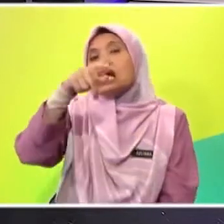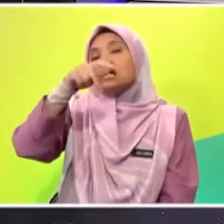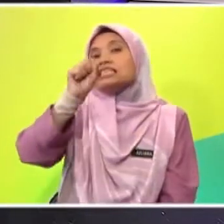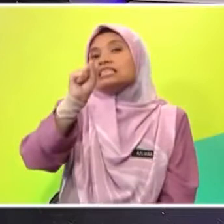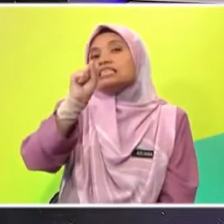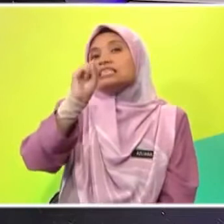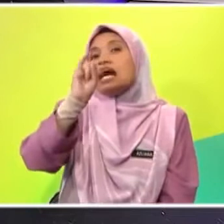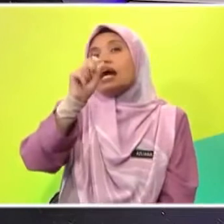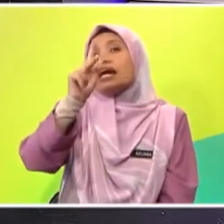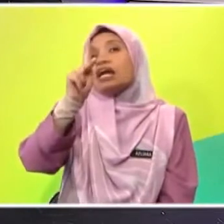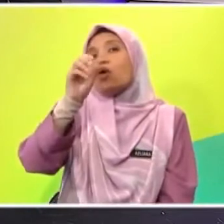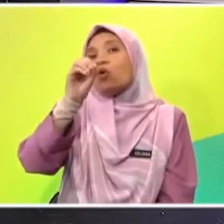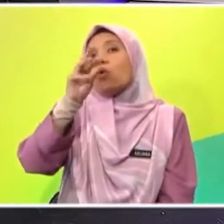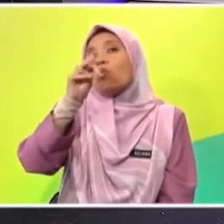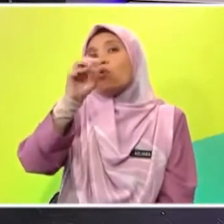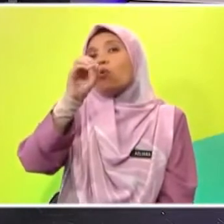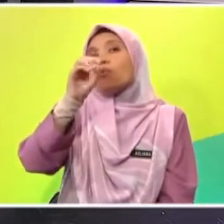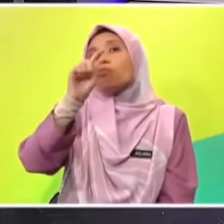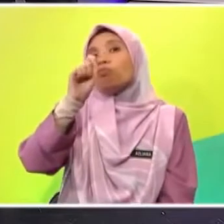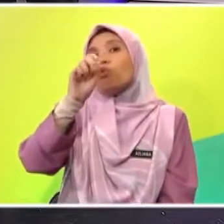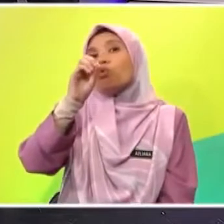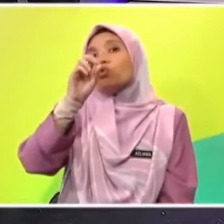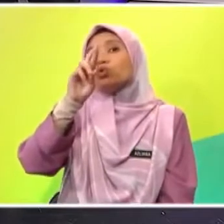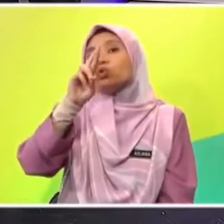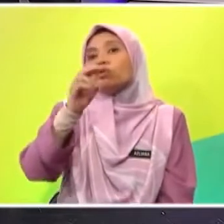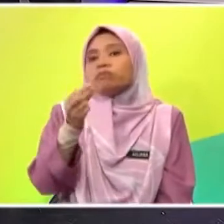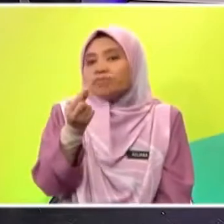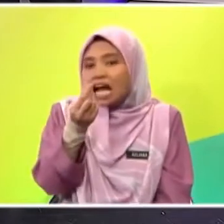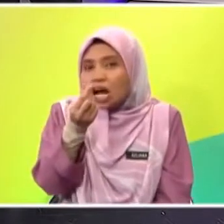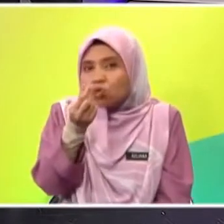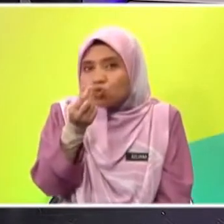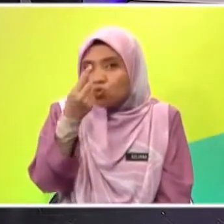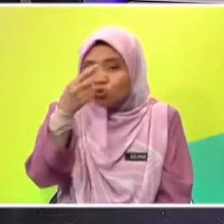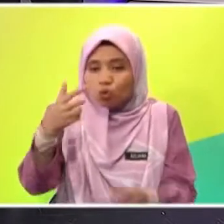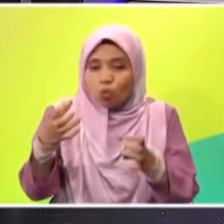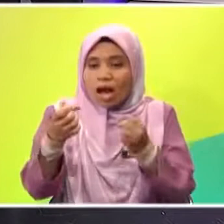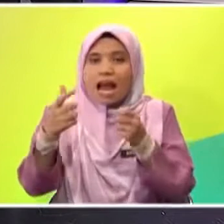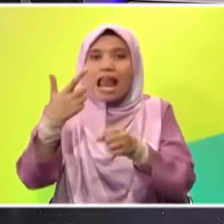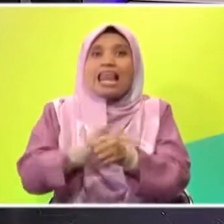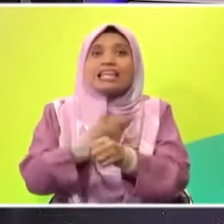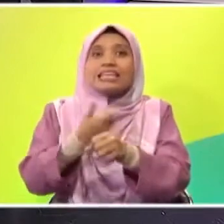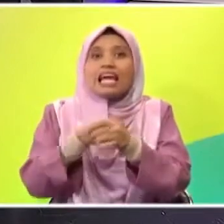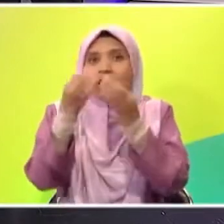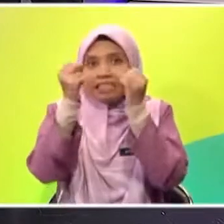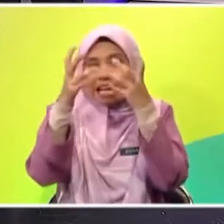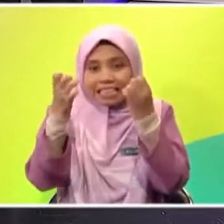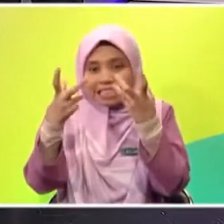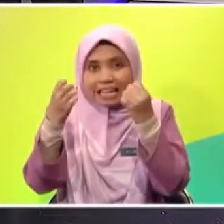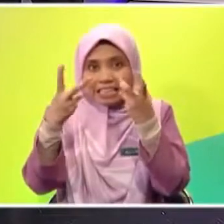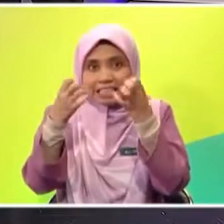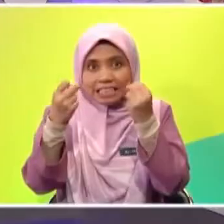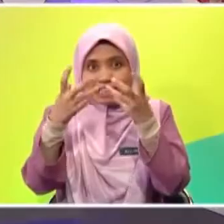zamane mereka perlu mencabut Inilah satu latihan kemarin tangan mereka supaya tangan mereka ini